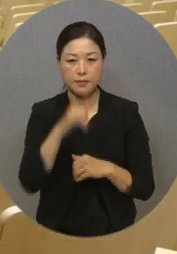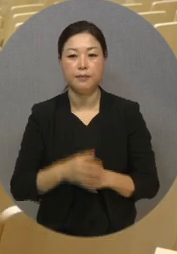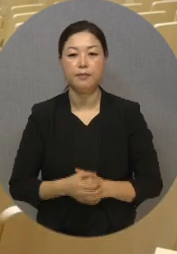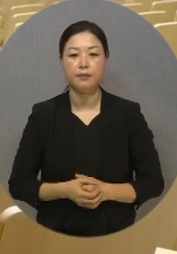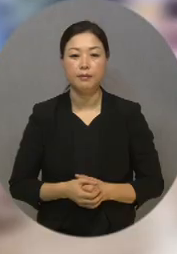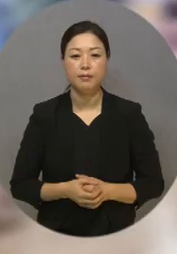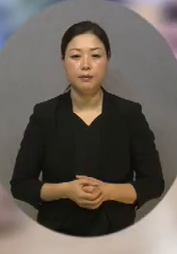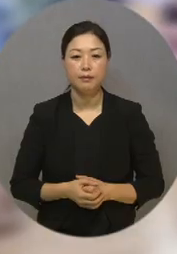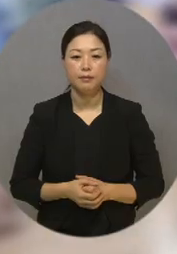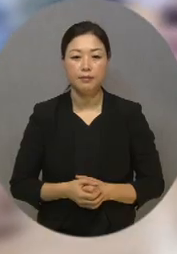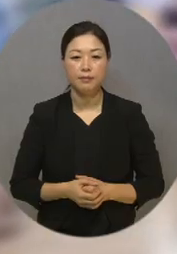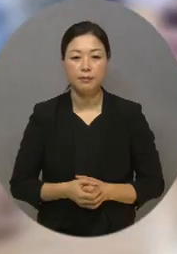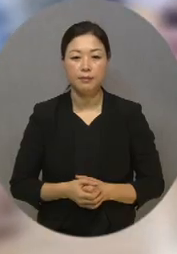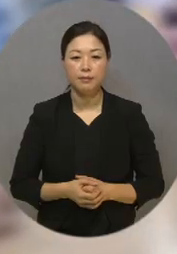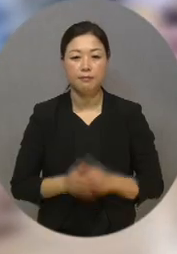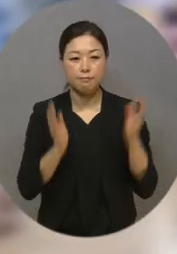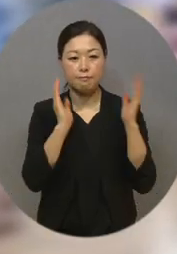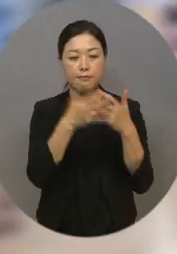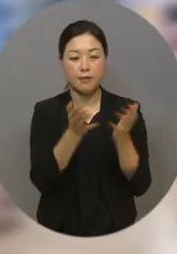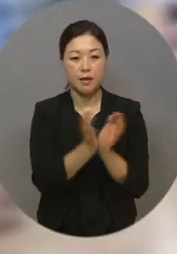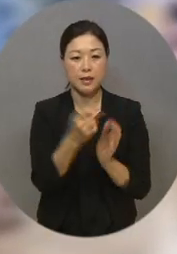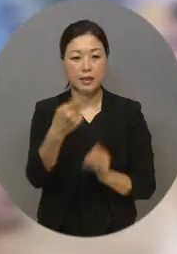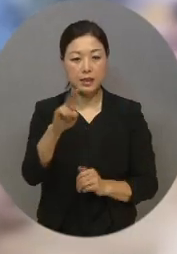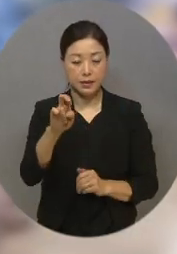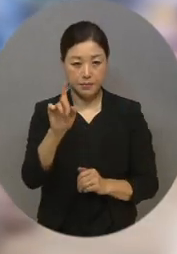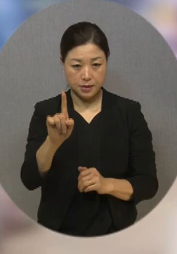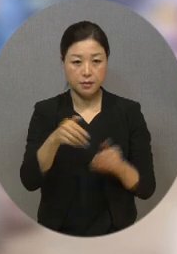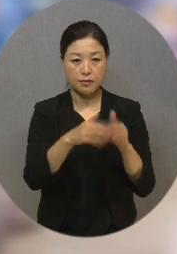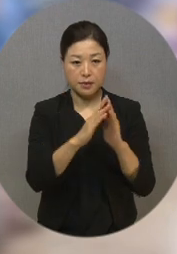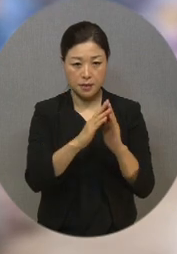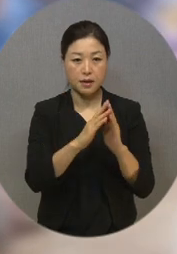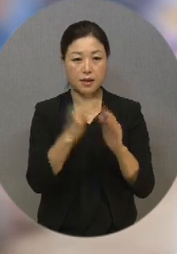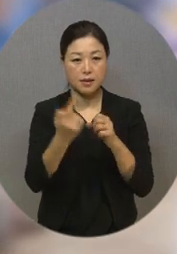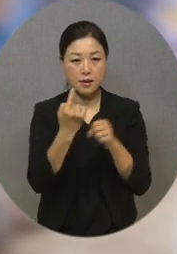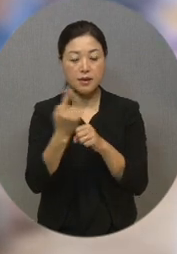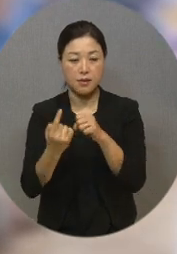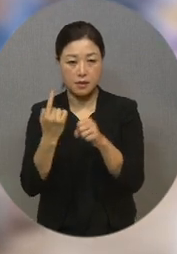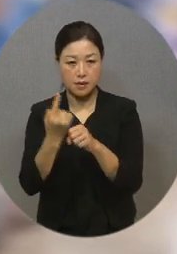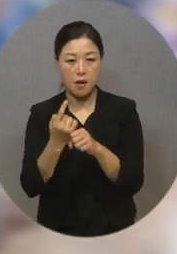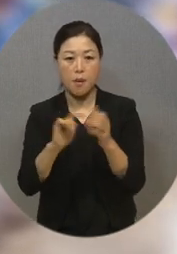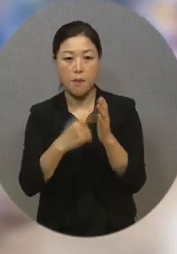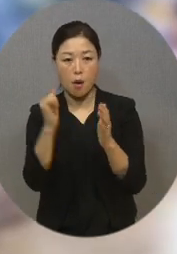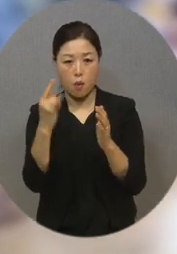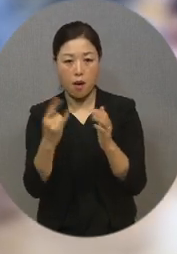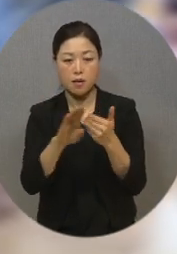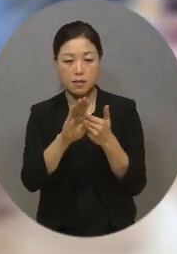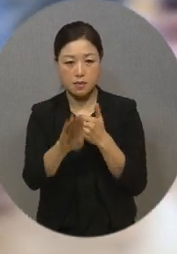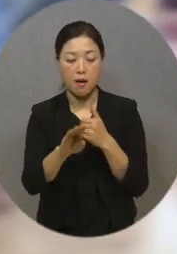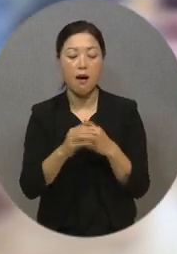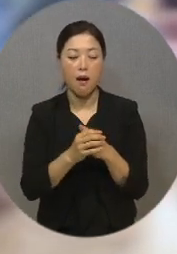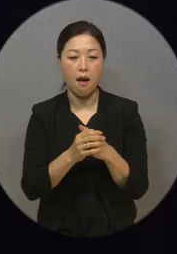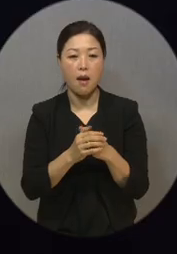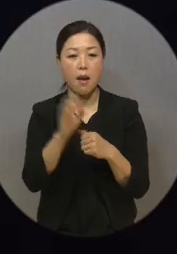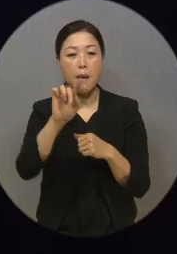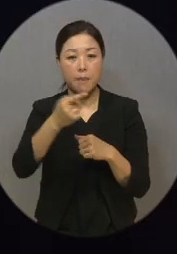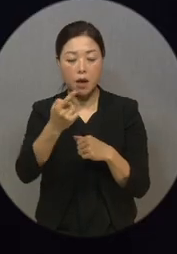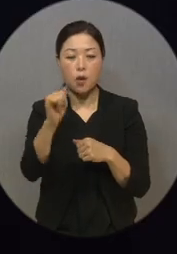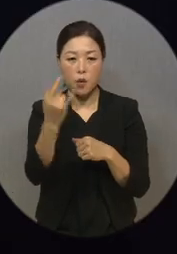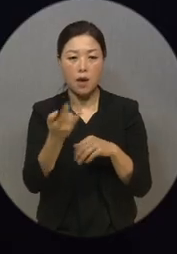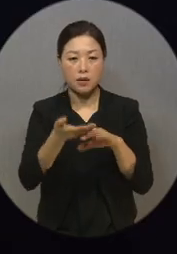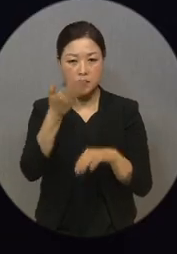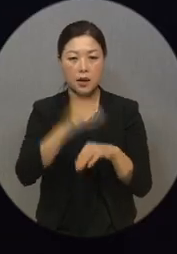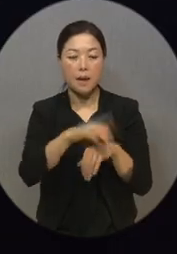있습니다. 극단은 지난 2021년 창단해 매해 100회 이상 총 11,000여 명에게